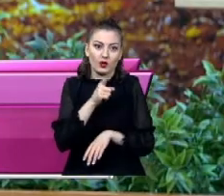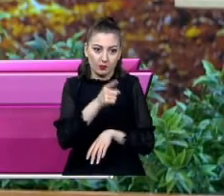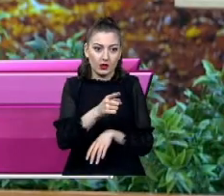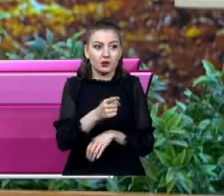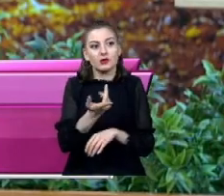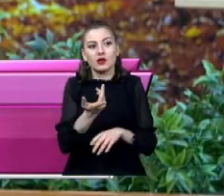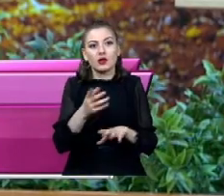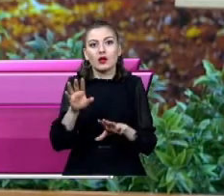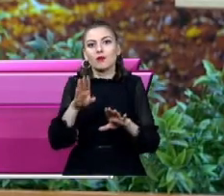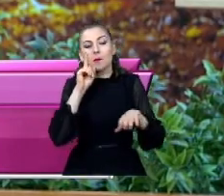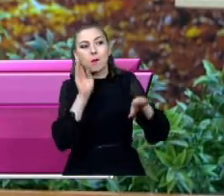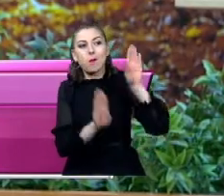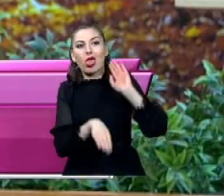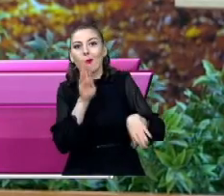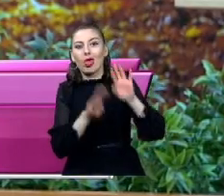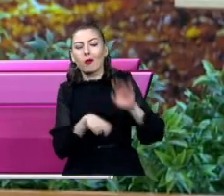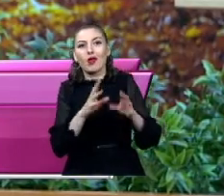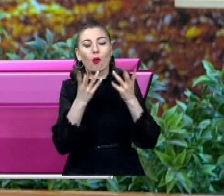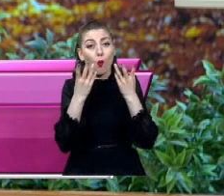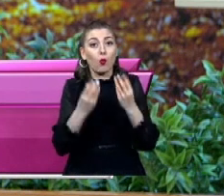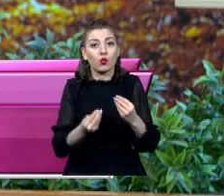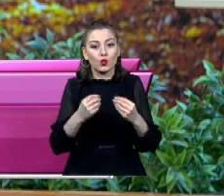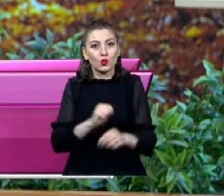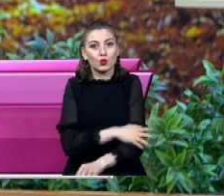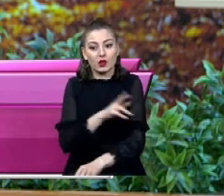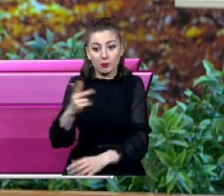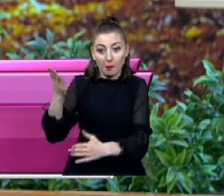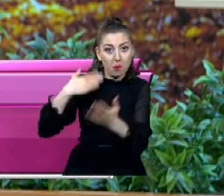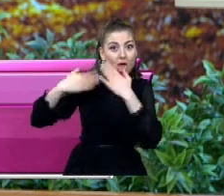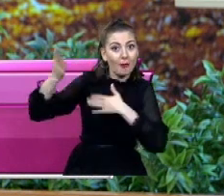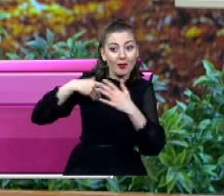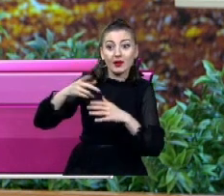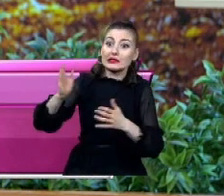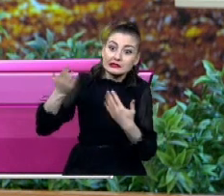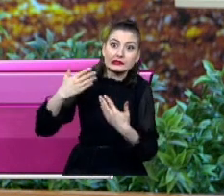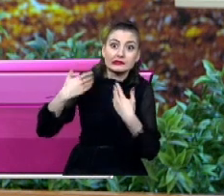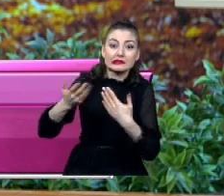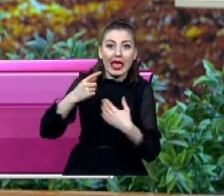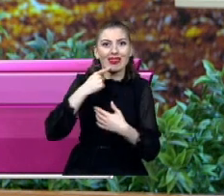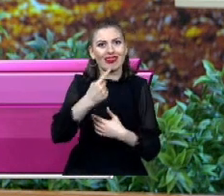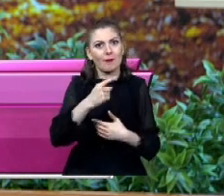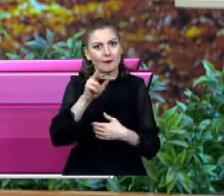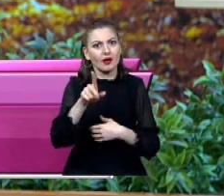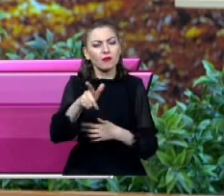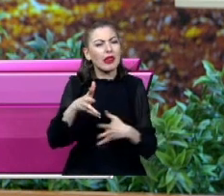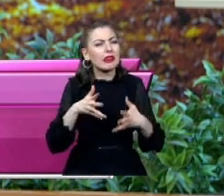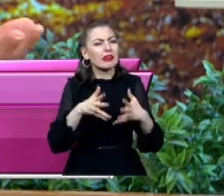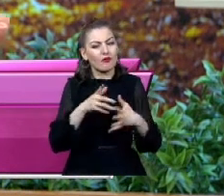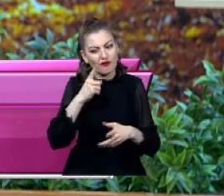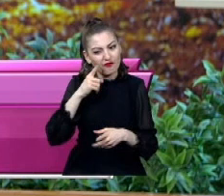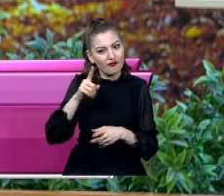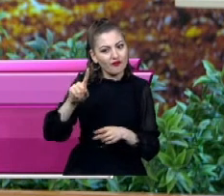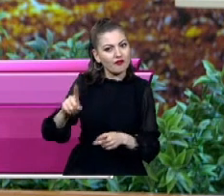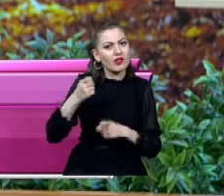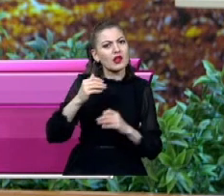manipüle edilebileceğimiz şekilde aslında alışveriş merkezleri ve büyük marketler tasarlanıyor. Siz de fark edersiniz aslında